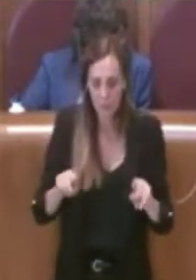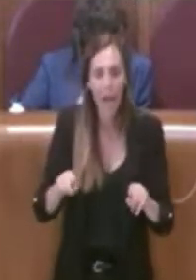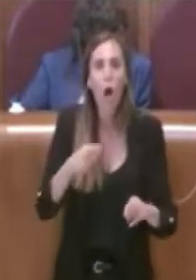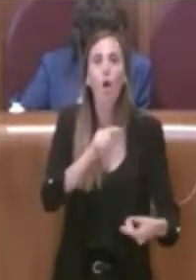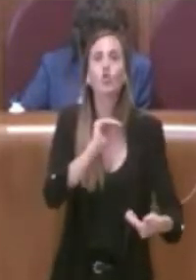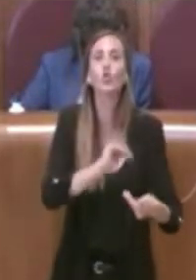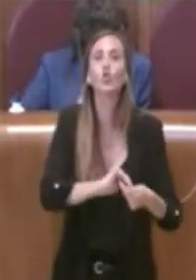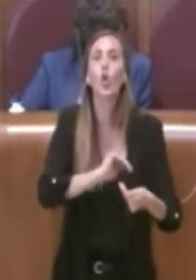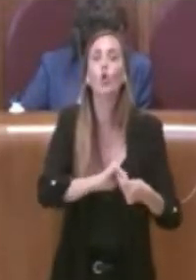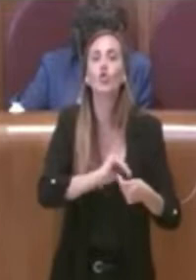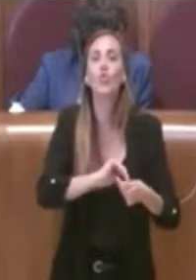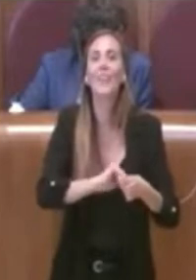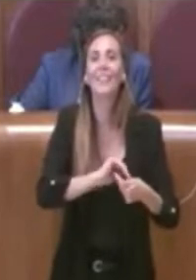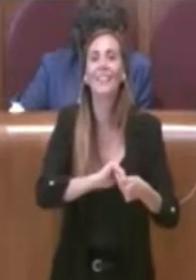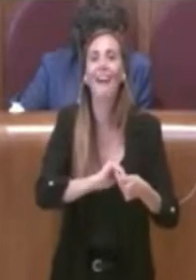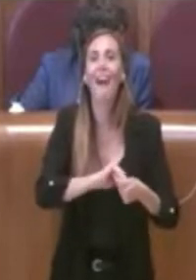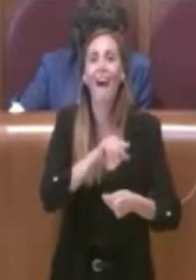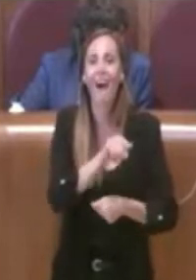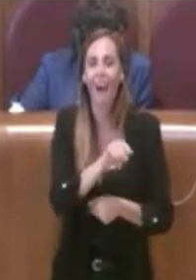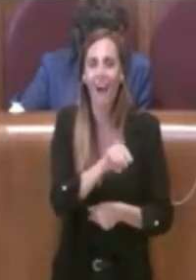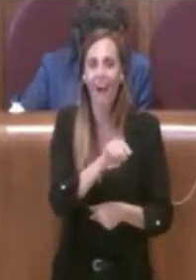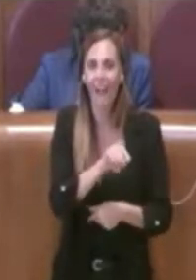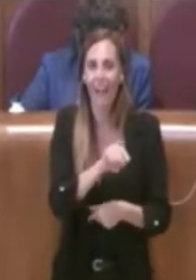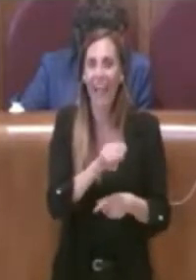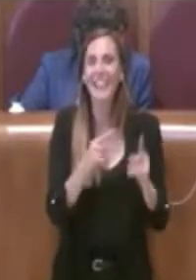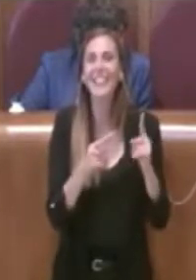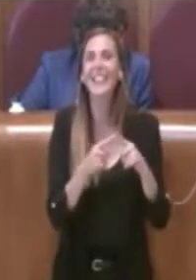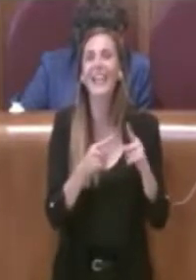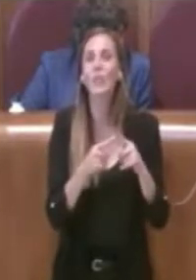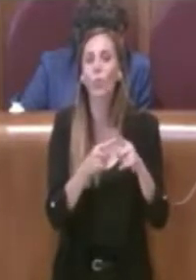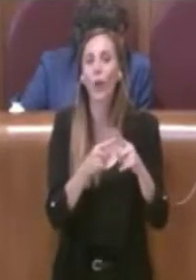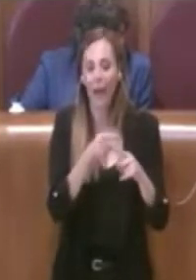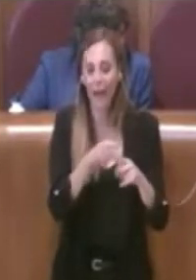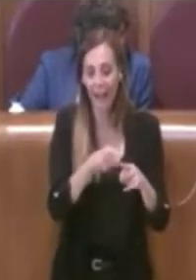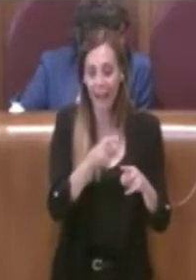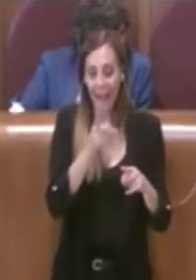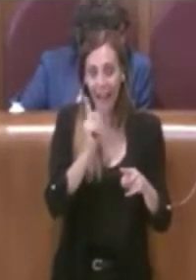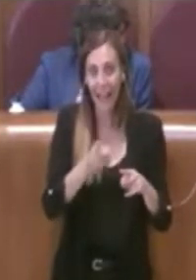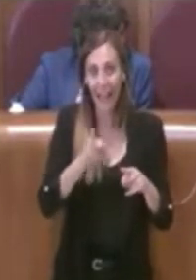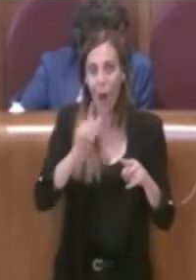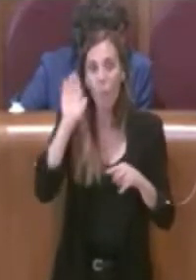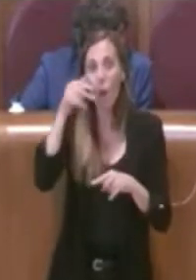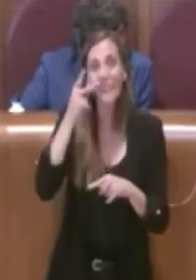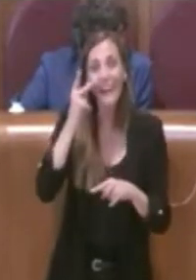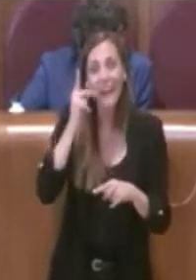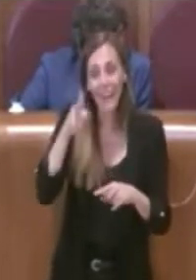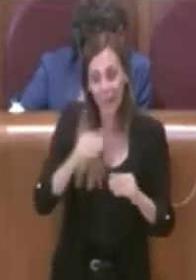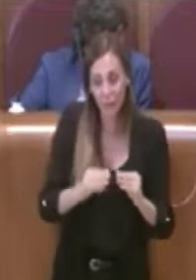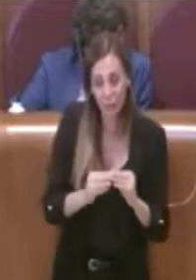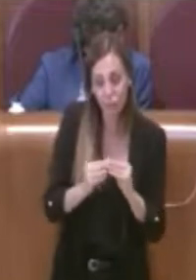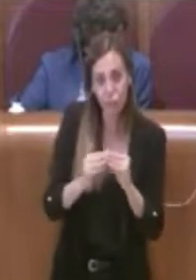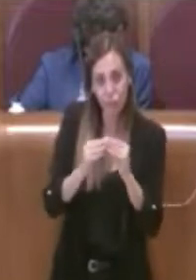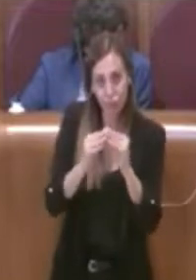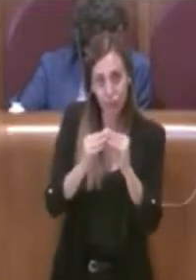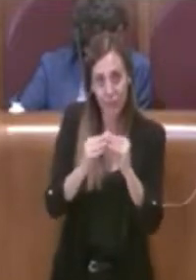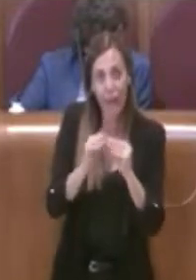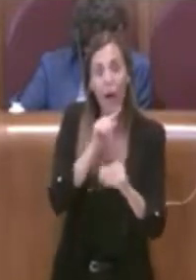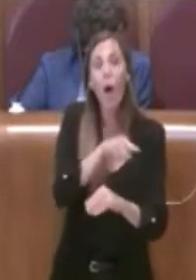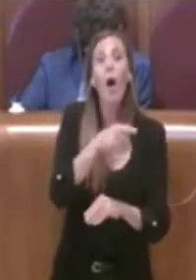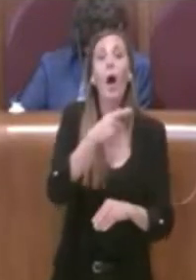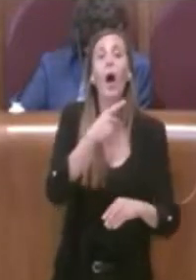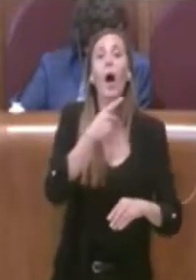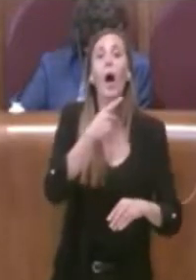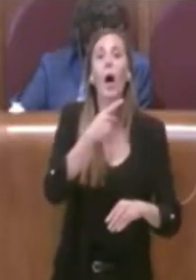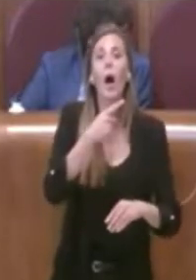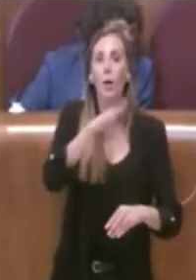titolare della società che doveva costruire la discarica a monte carnevale ebbene gli arresti ci sono